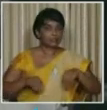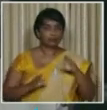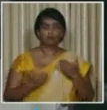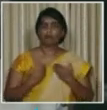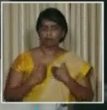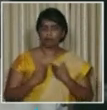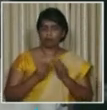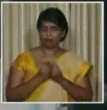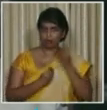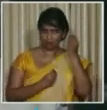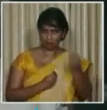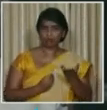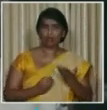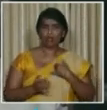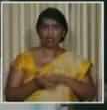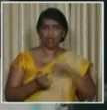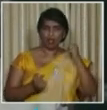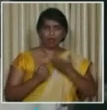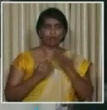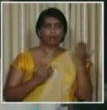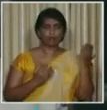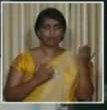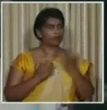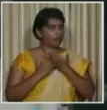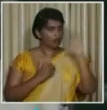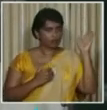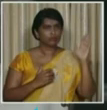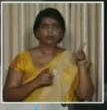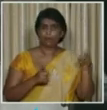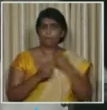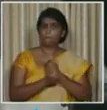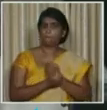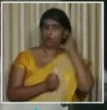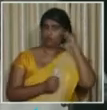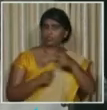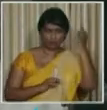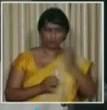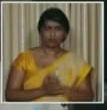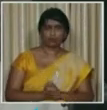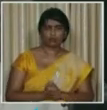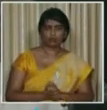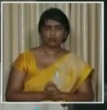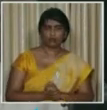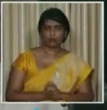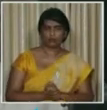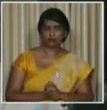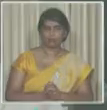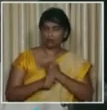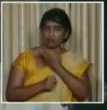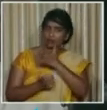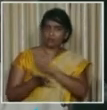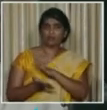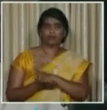අපි ගිහින් සල්ලි දුන්නොත් මම ලේකම් මට ඉවත් කළා මේ කියන්න වෙයි පොලිසියට යාට විරුද්ධව නඩු දාන්න කියලා. ඒකයි වෙන්නේ ගවර්න්මන්ට්